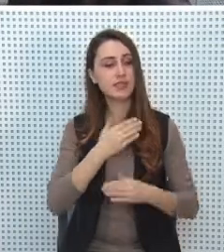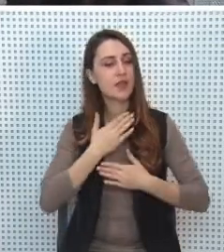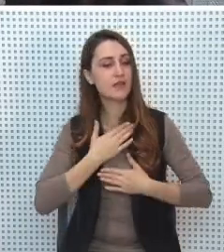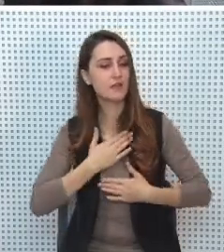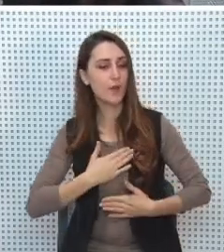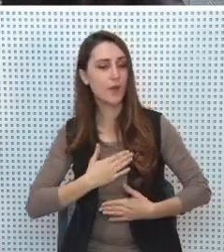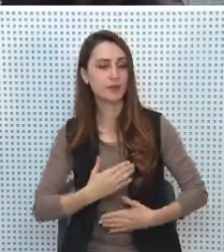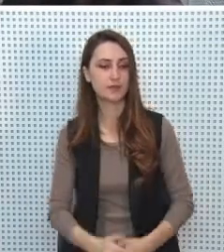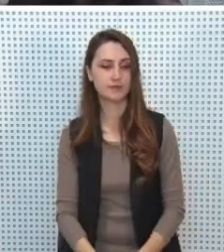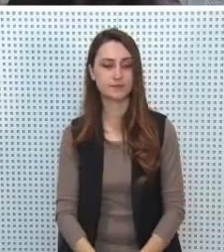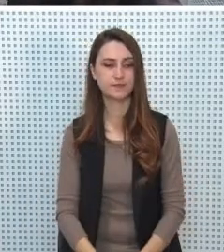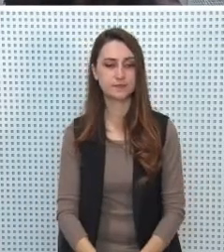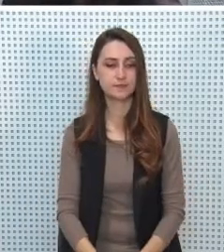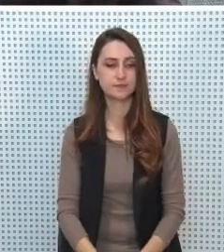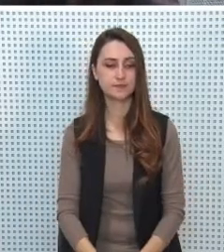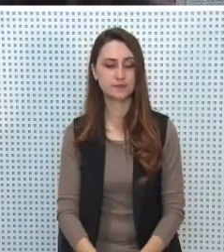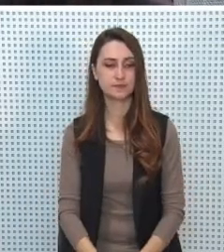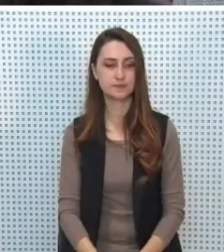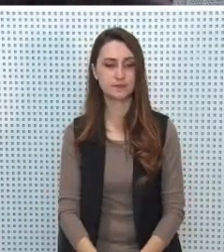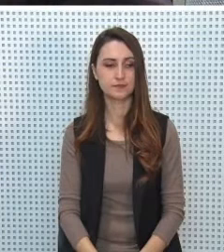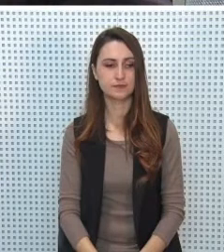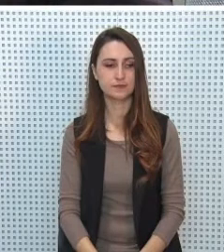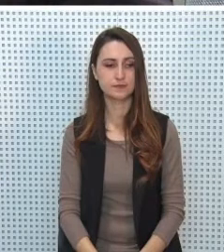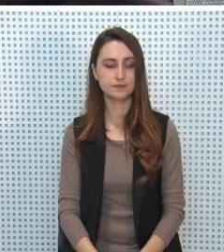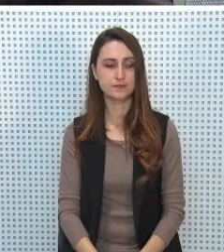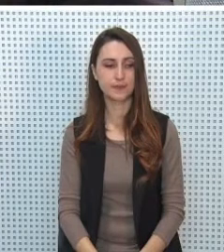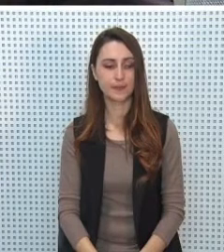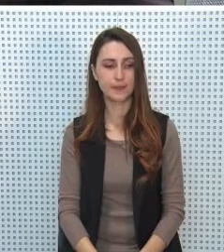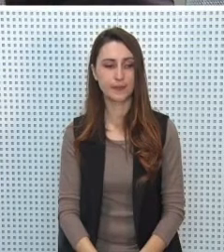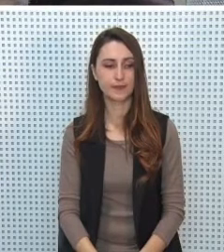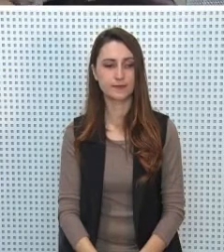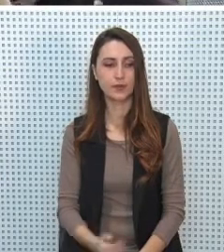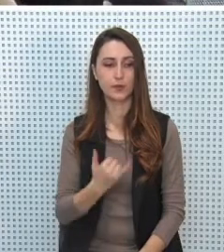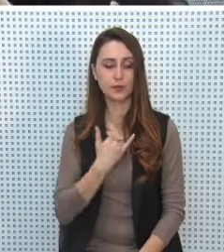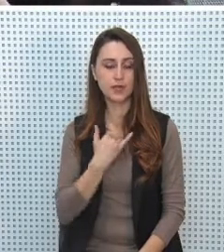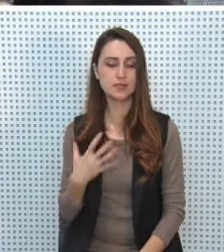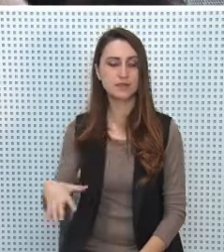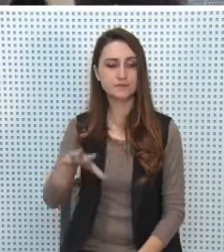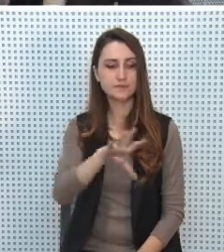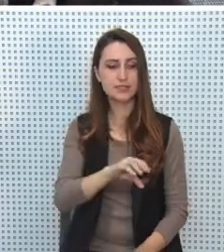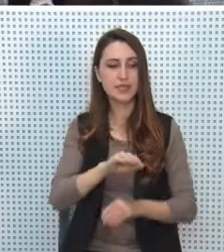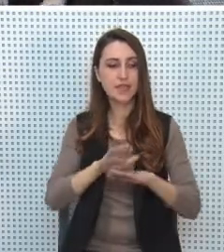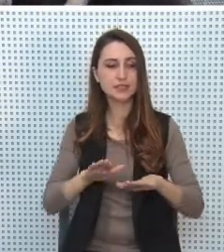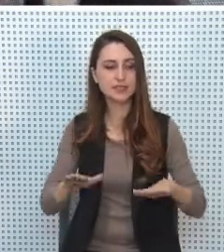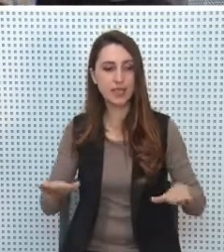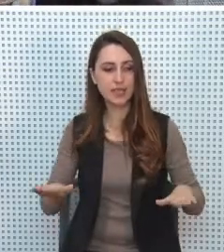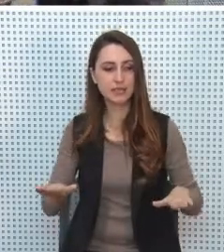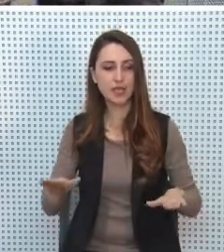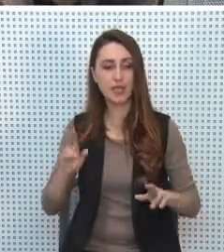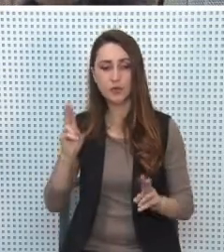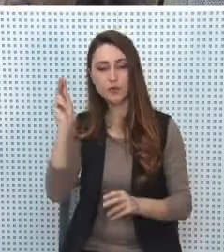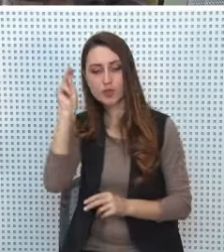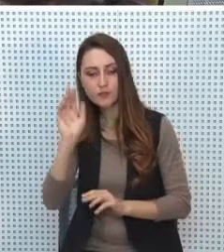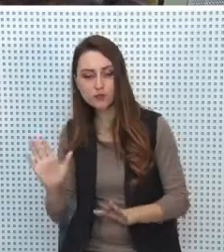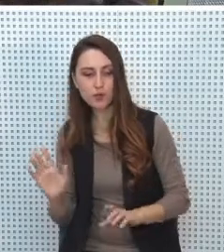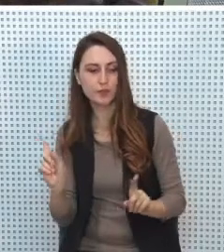Скажите, не успевающие дети есть в этой школе? Нет, таких детей у нас нет. Но у нас все дети, ну, пусть он не в учебе, но он в чем-то